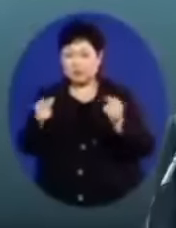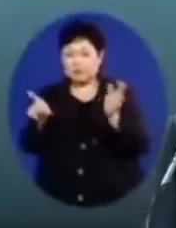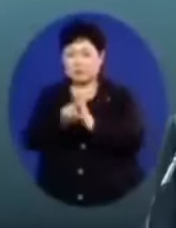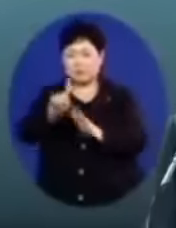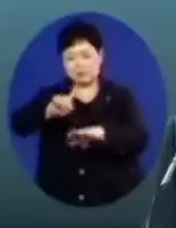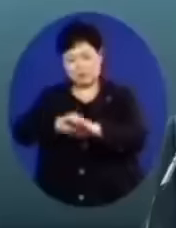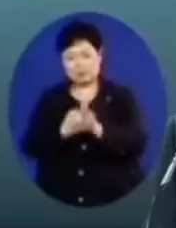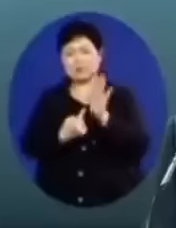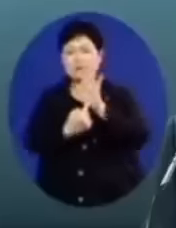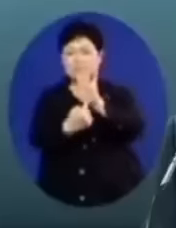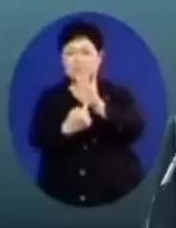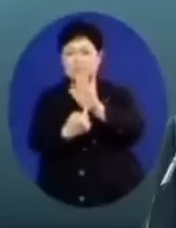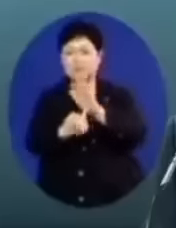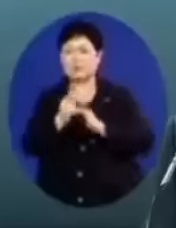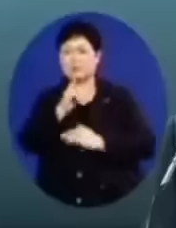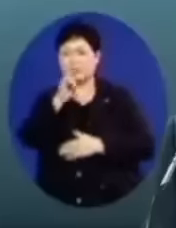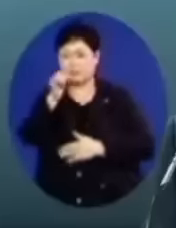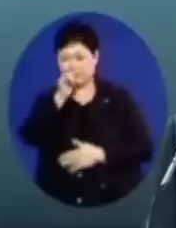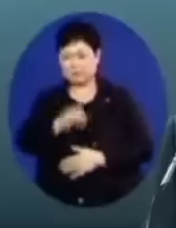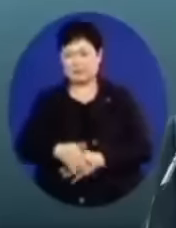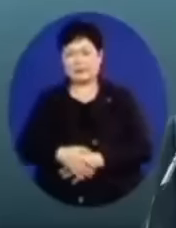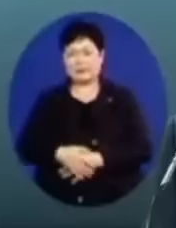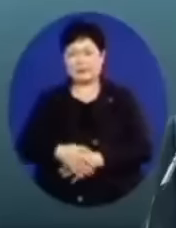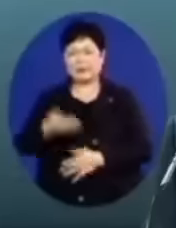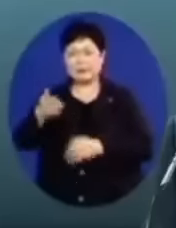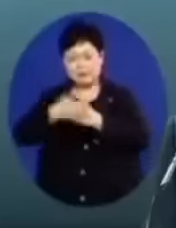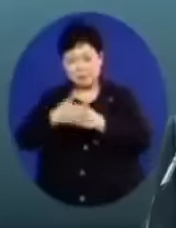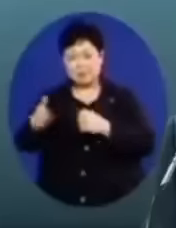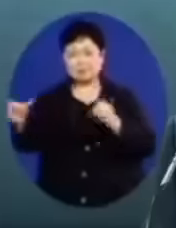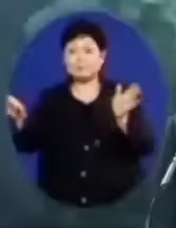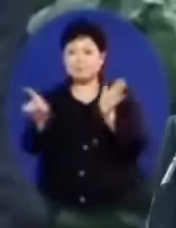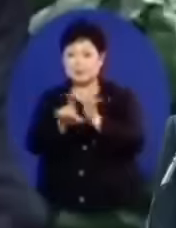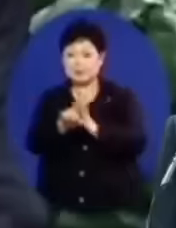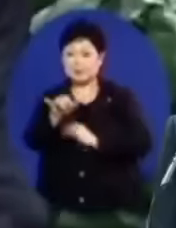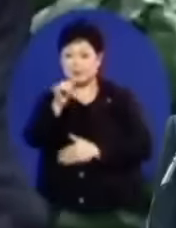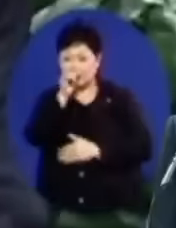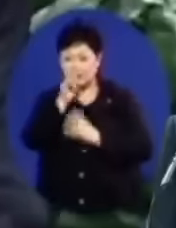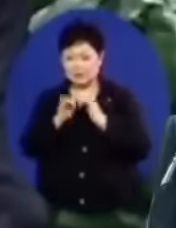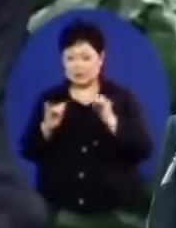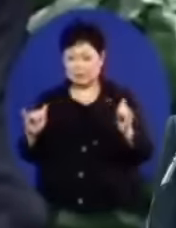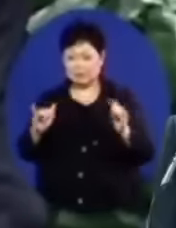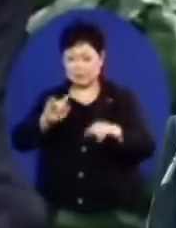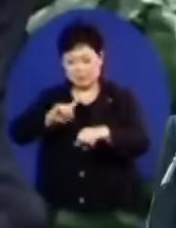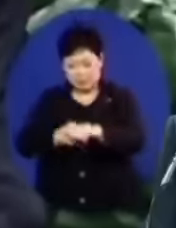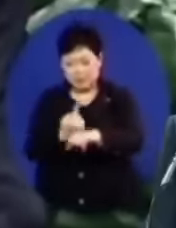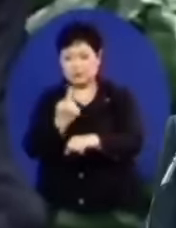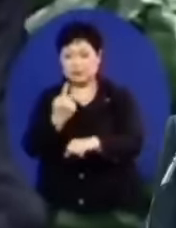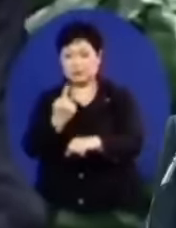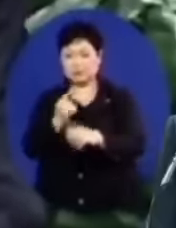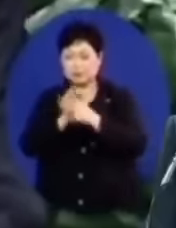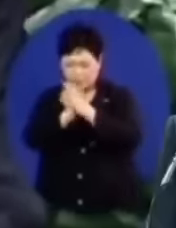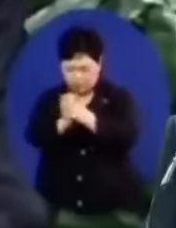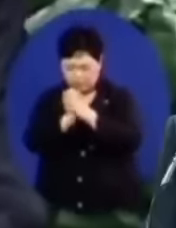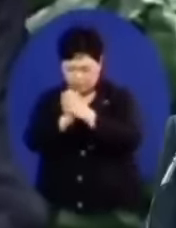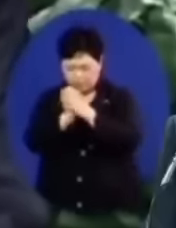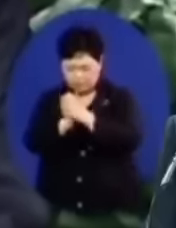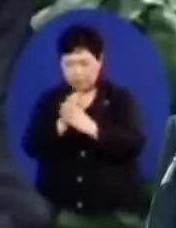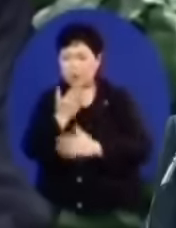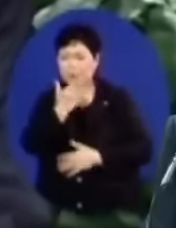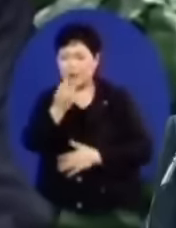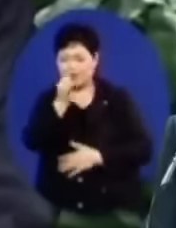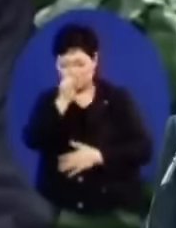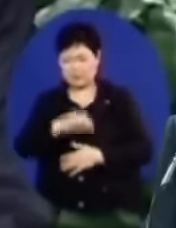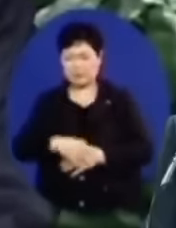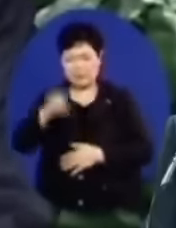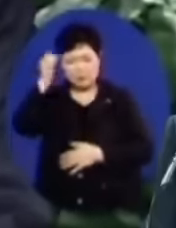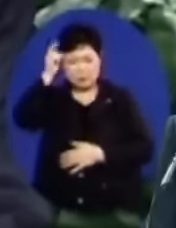표현되는 것이라고 했습니다. 그러므로 믿음이 있는 사람은 자연적으로 기도하게 된다는 것입니다.